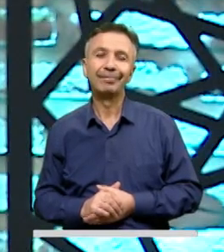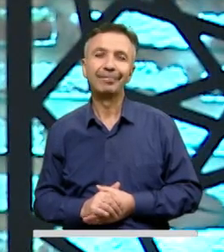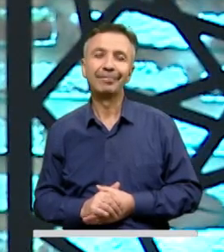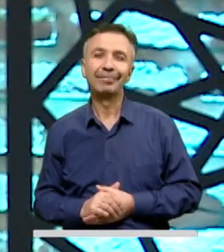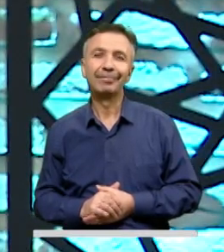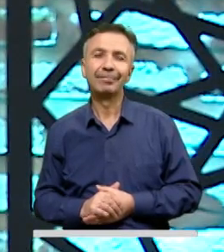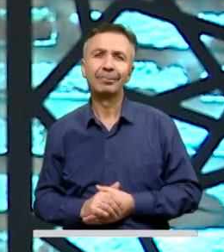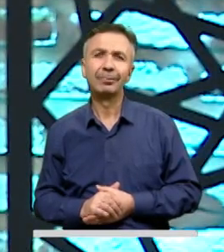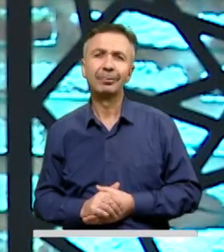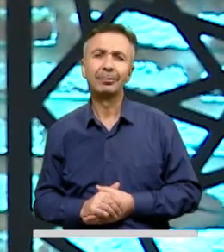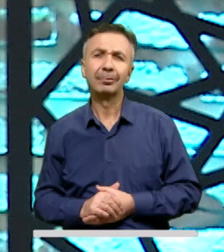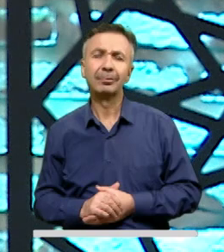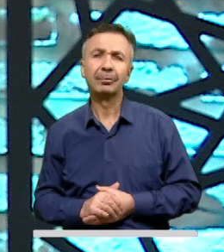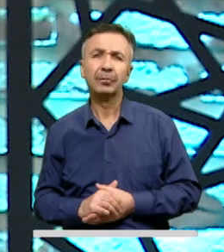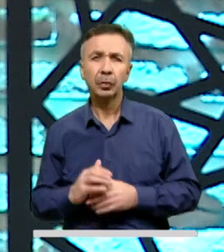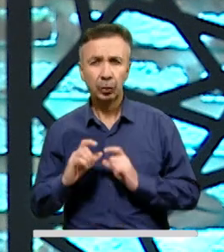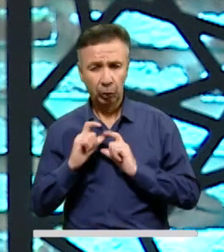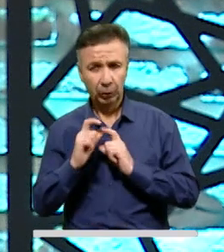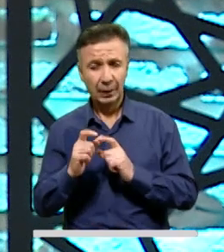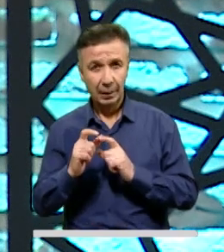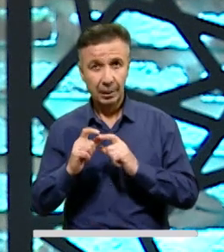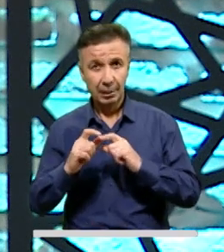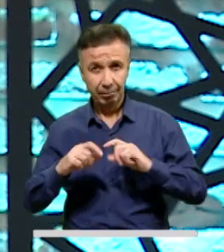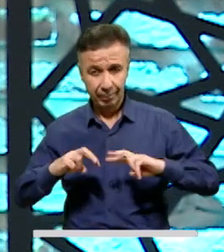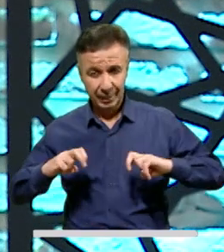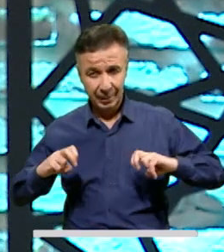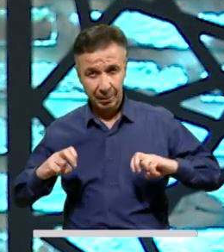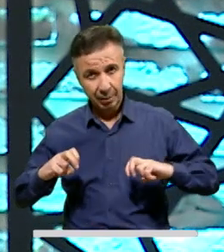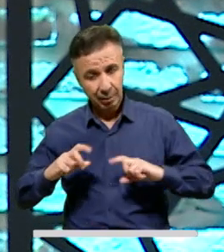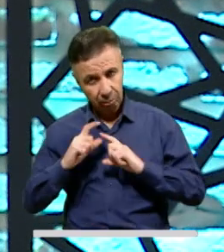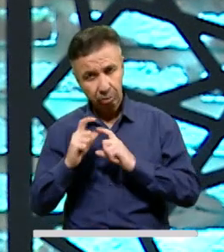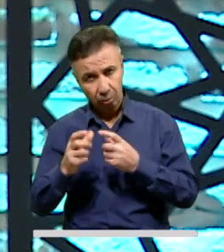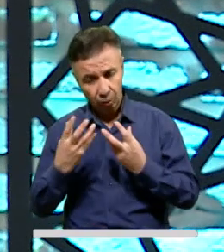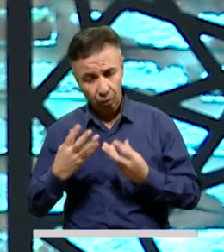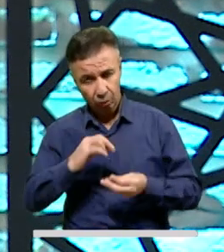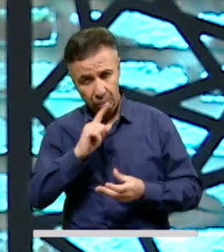özür dileyerek buyurun. Soruyla ilgili hani detay vermem gerekir mi onu da bilmiyorum ama